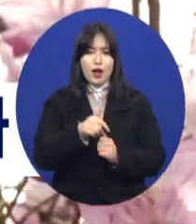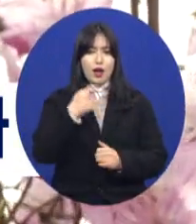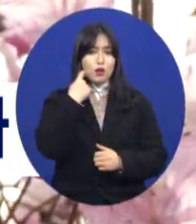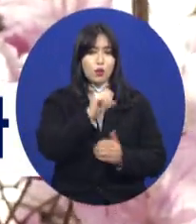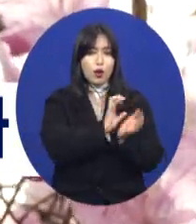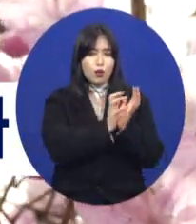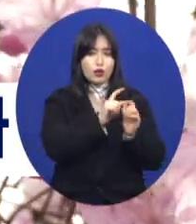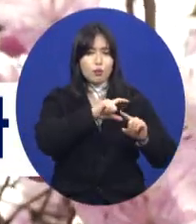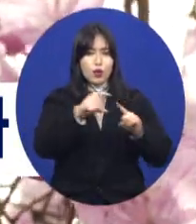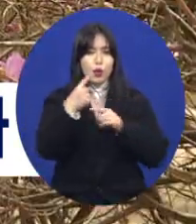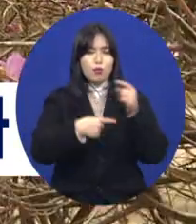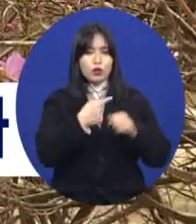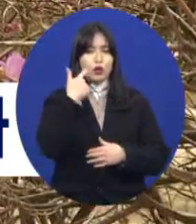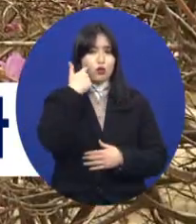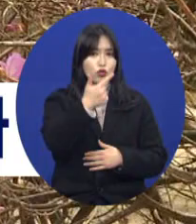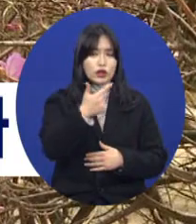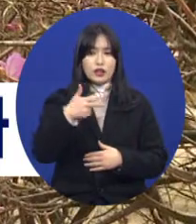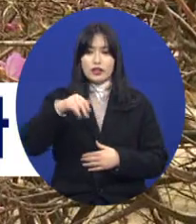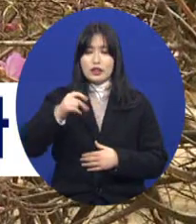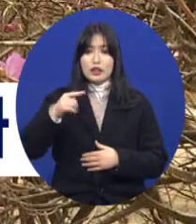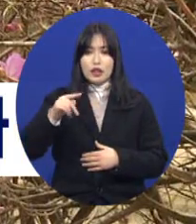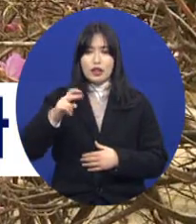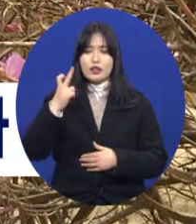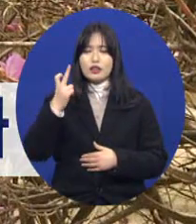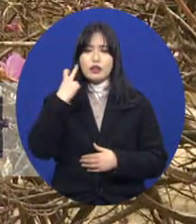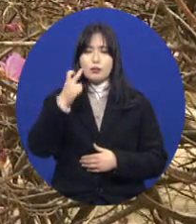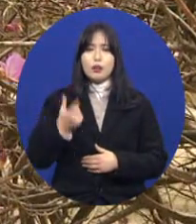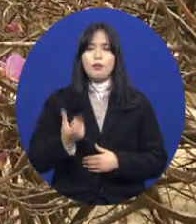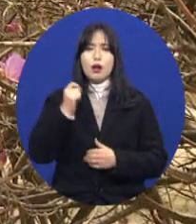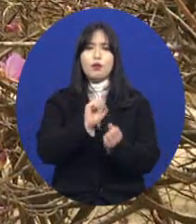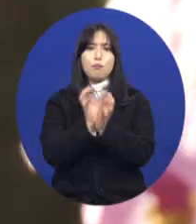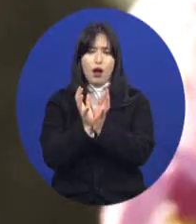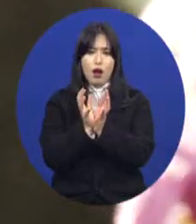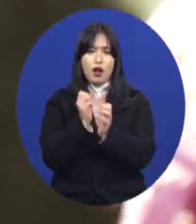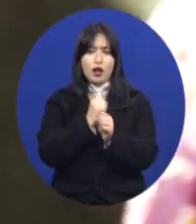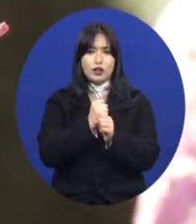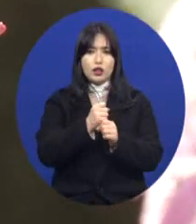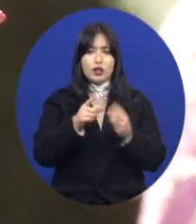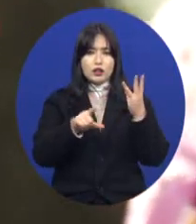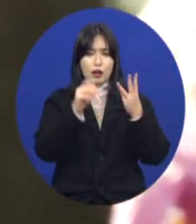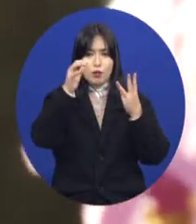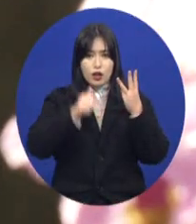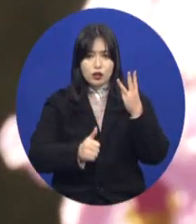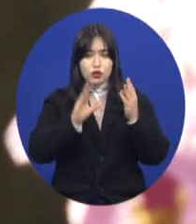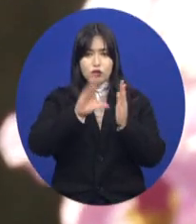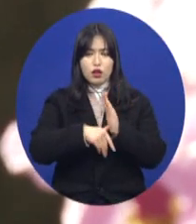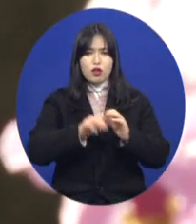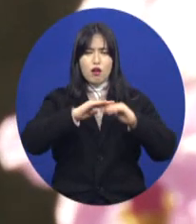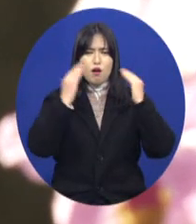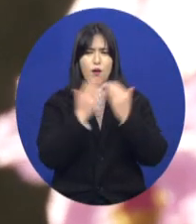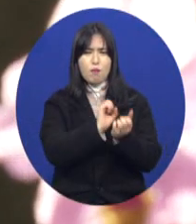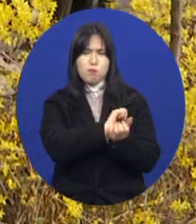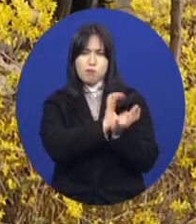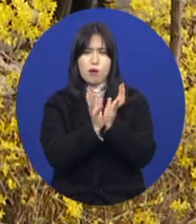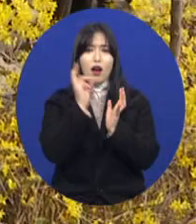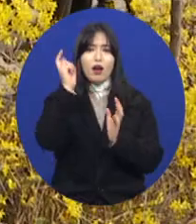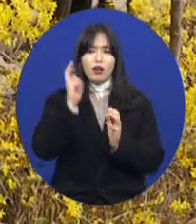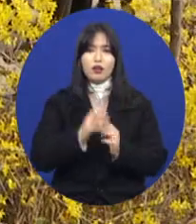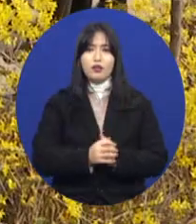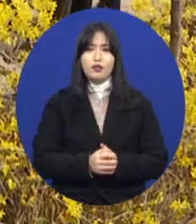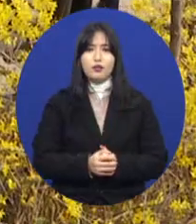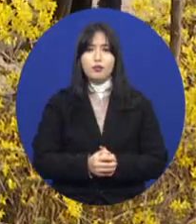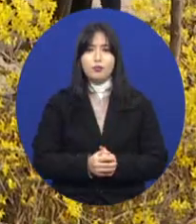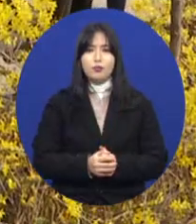평년보다 6일 진단되는 12일 빨리 개와 하는 것으로 3월 하순에 는 봄 꽃이 만개할 것으로 보입니다